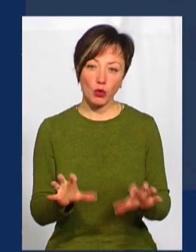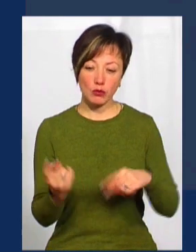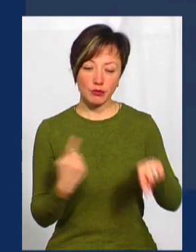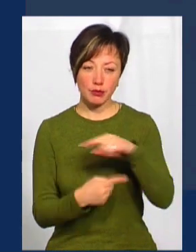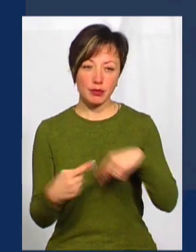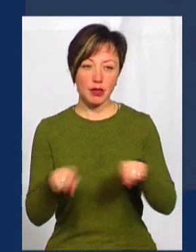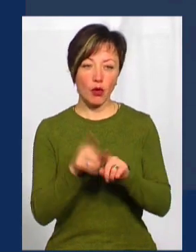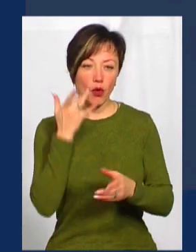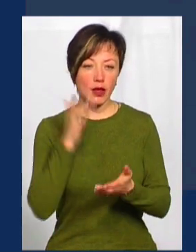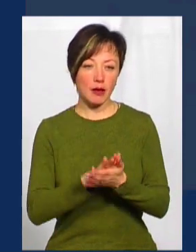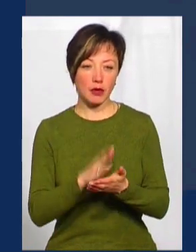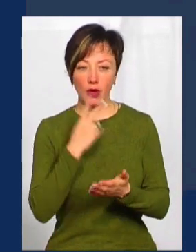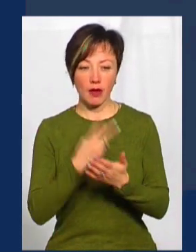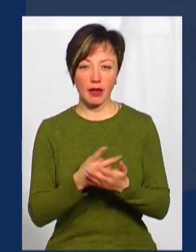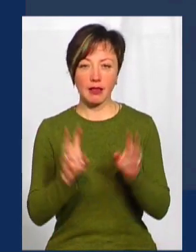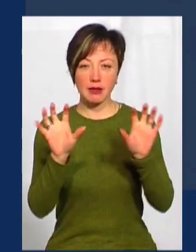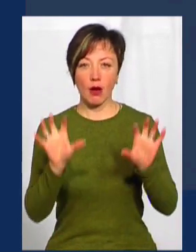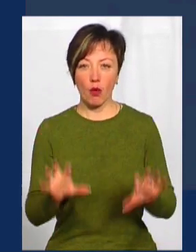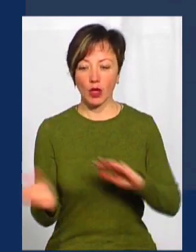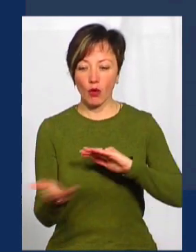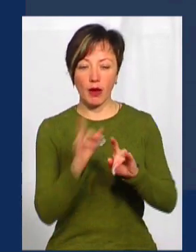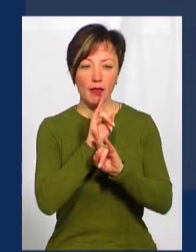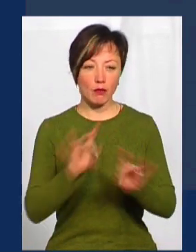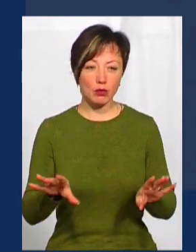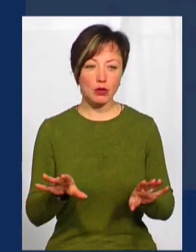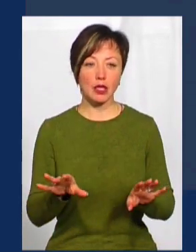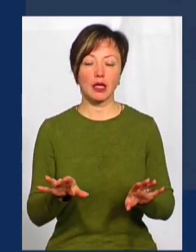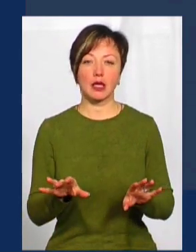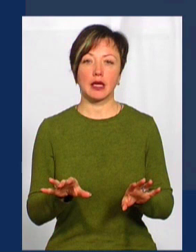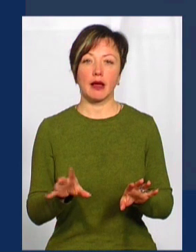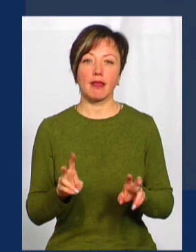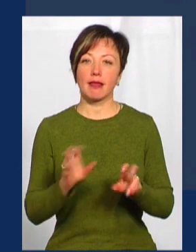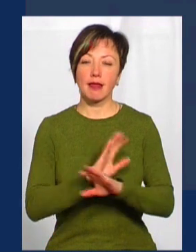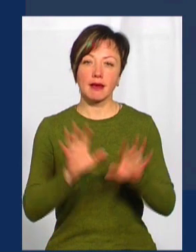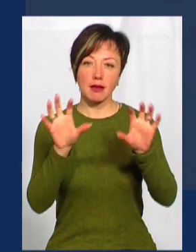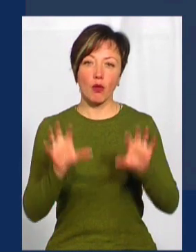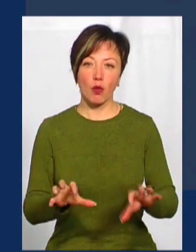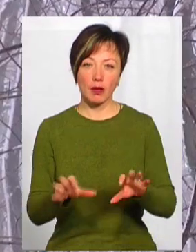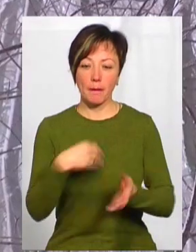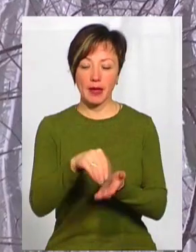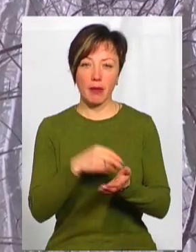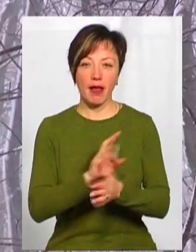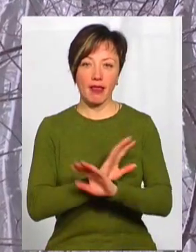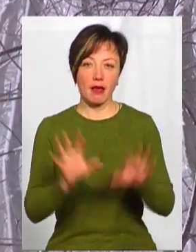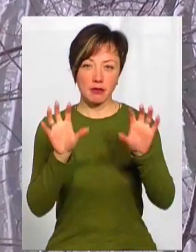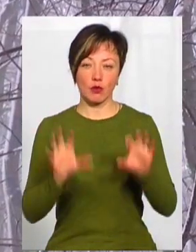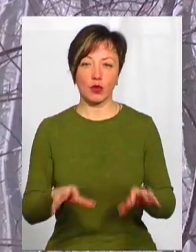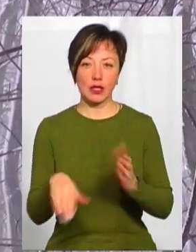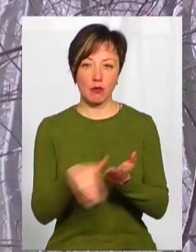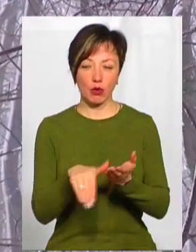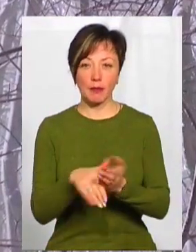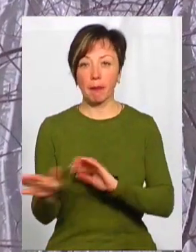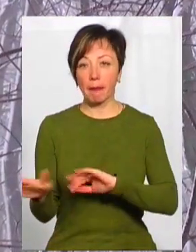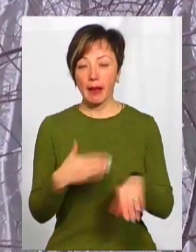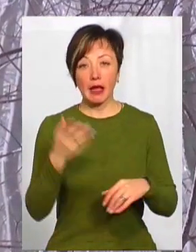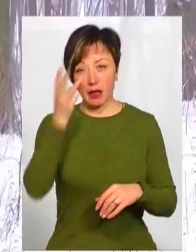такого ганебного явища, як незаконна рубка, не буде і незаконне придбання в незаконний спосіб. На Хмельниччині цього року за